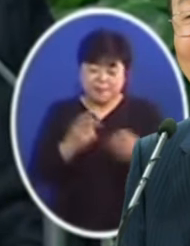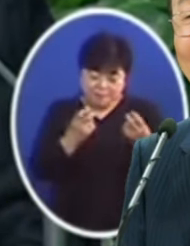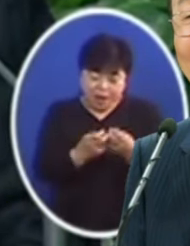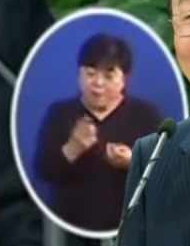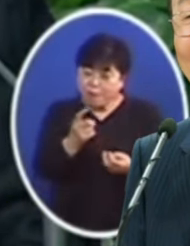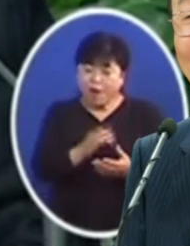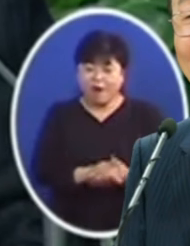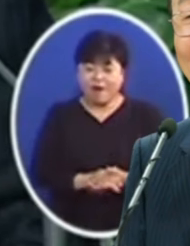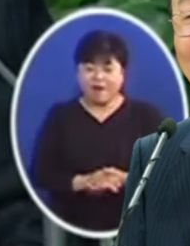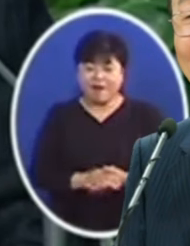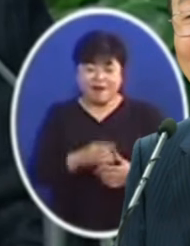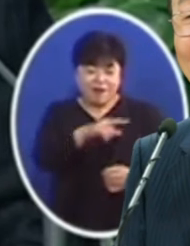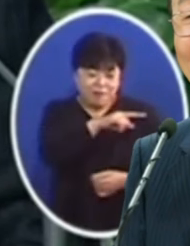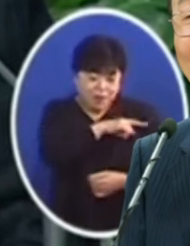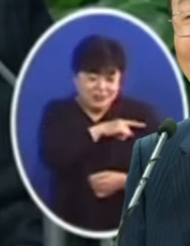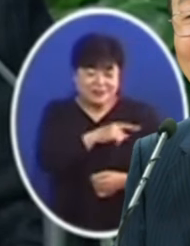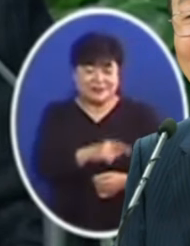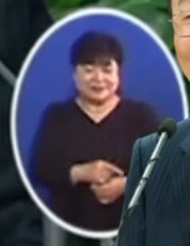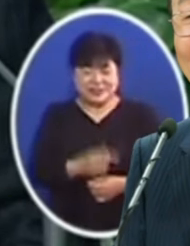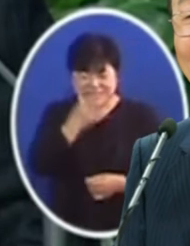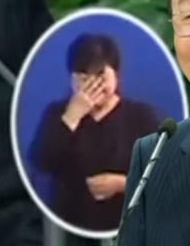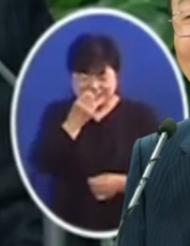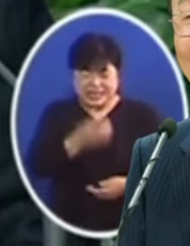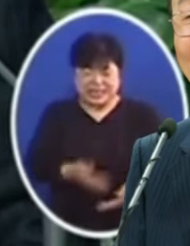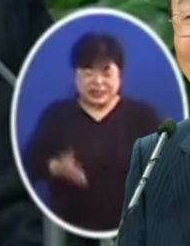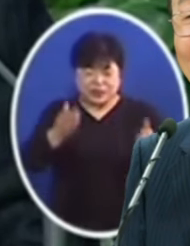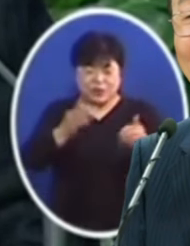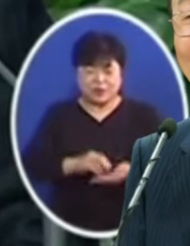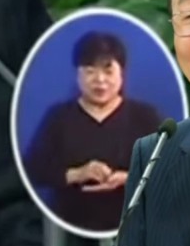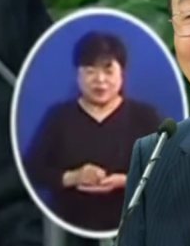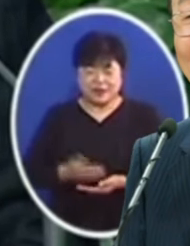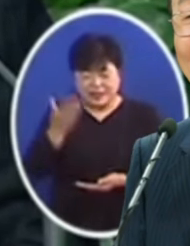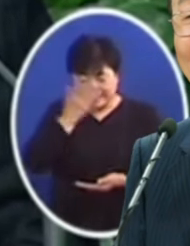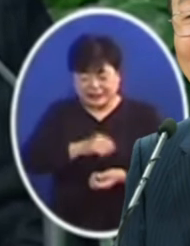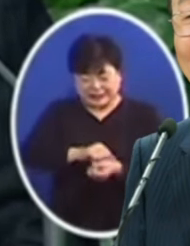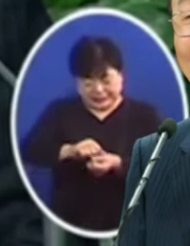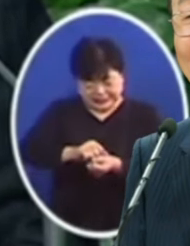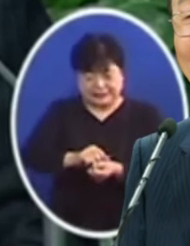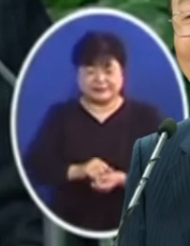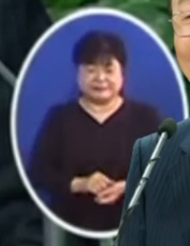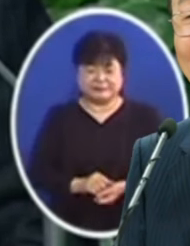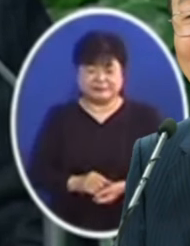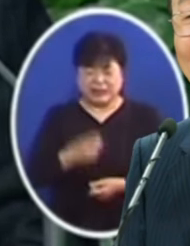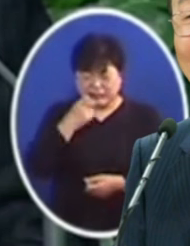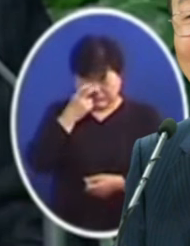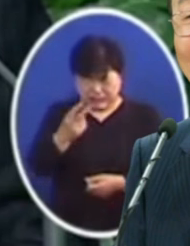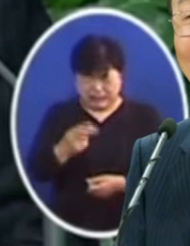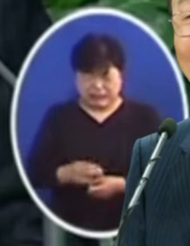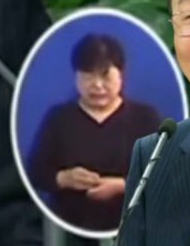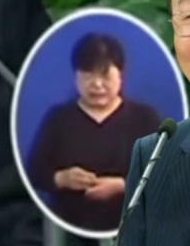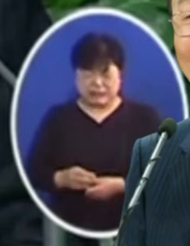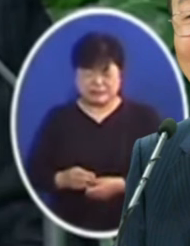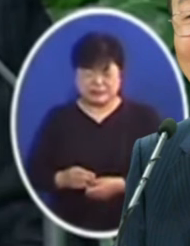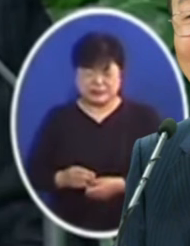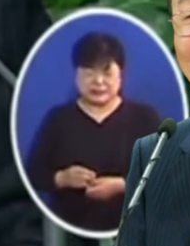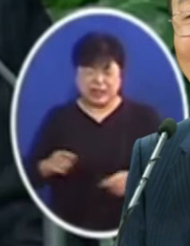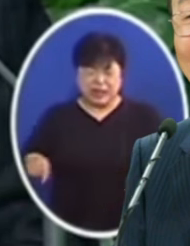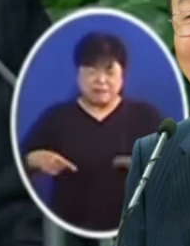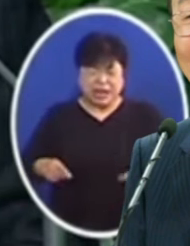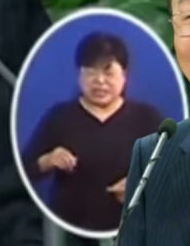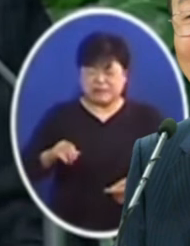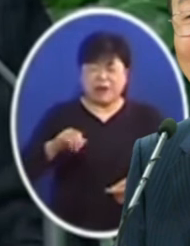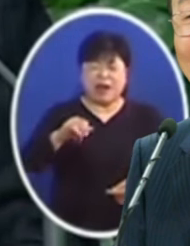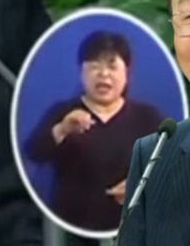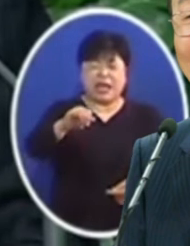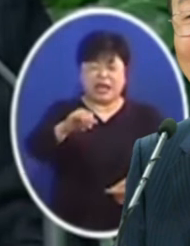되겠습니까? 제일 먼저 해야 될 것은 쓰레기통을 청소해야 되는 것인데 온갖 냄새와 바퀴벌레, 쥐, 병균이 득실거리는